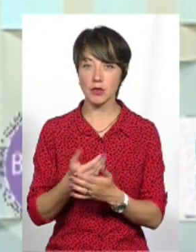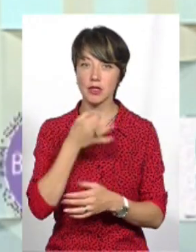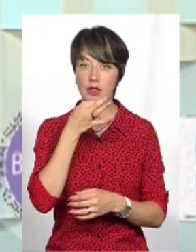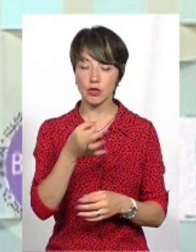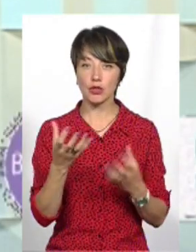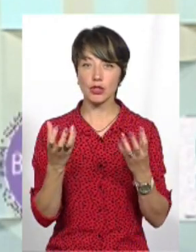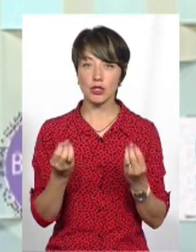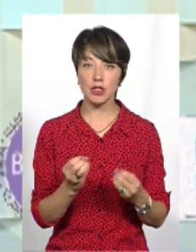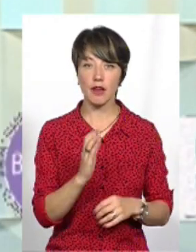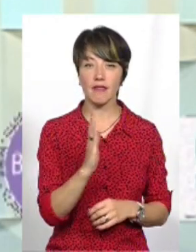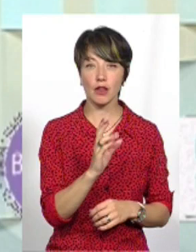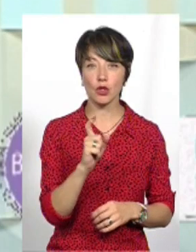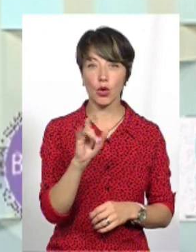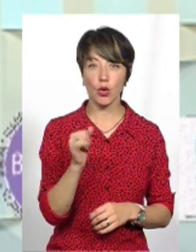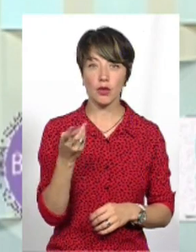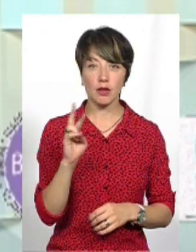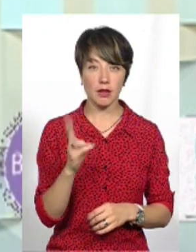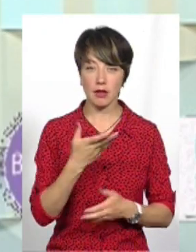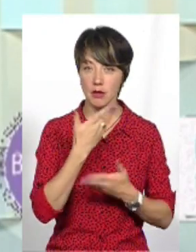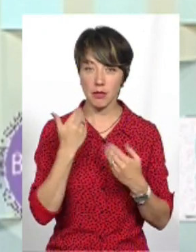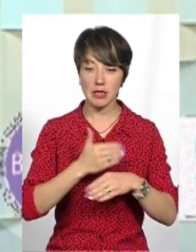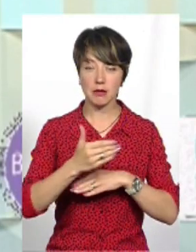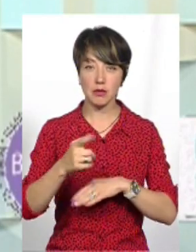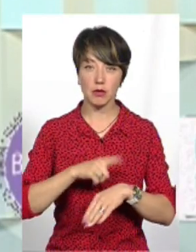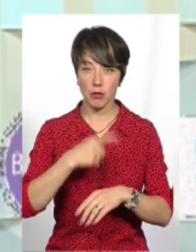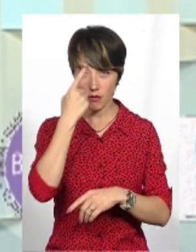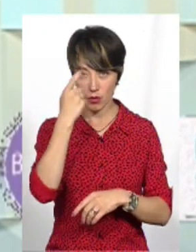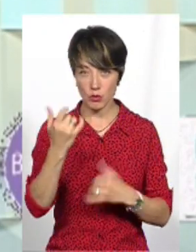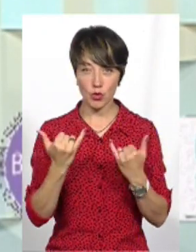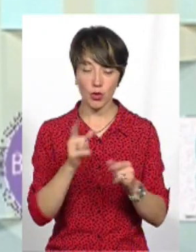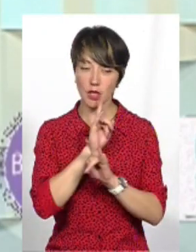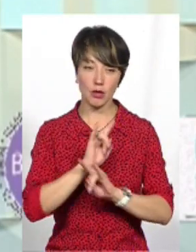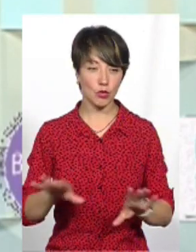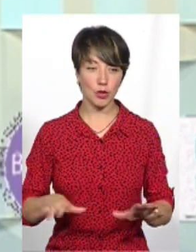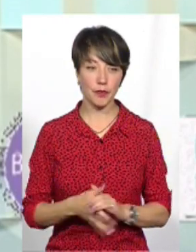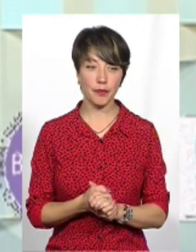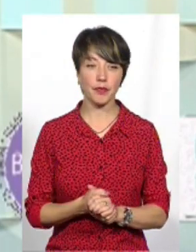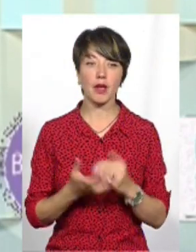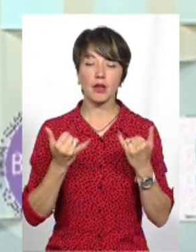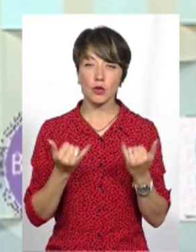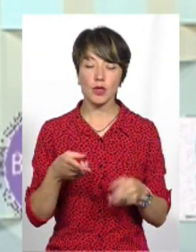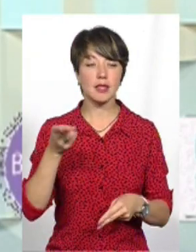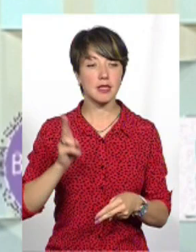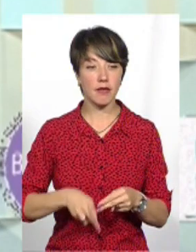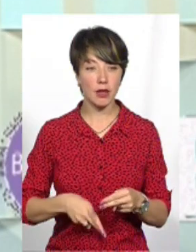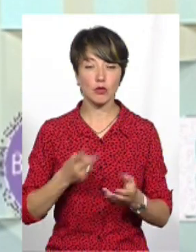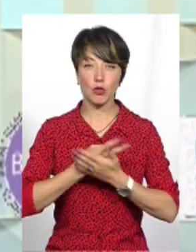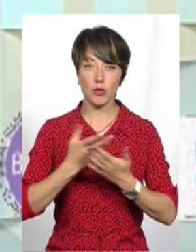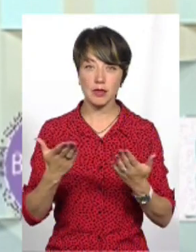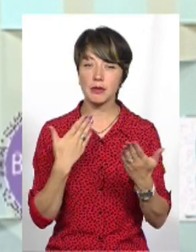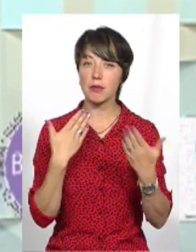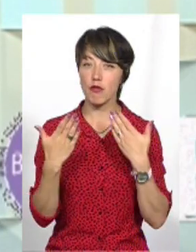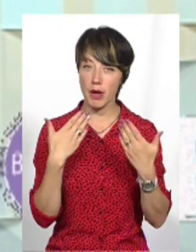зауважу, Віктора Худняка ми так і не дочекалися, таки він спізнюється, повідомили, що вже сьогодні не буде. А сьогодні ми вже завершуємо із